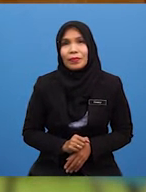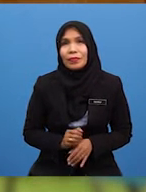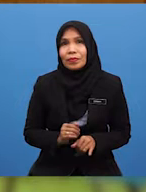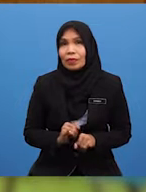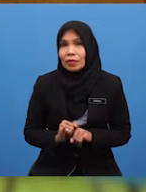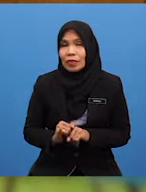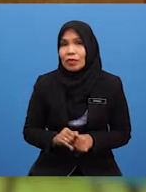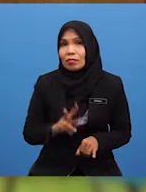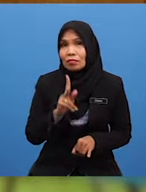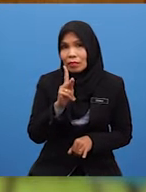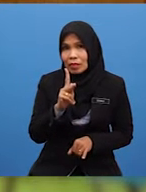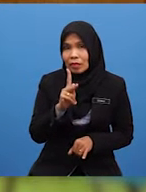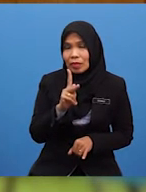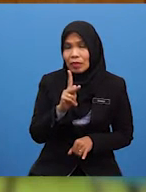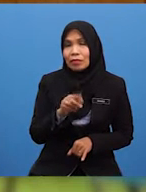Jika K